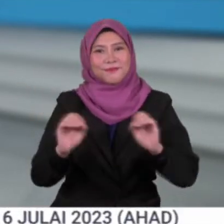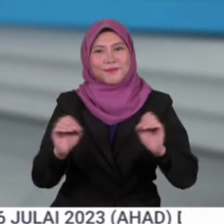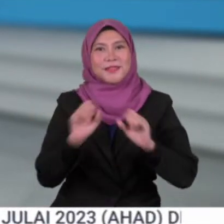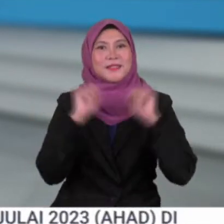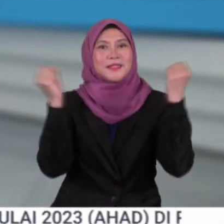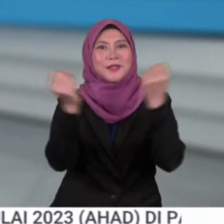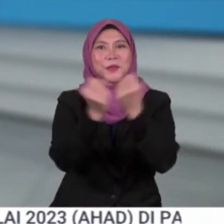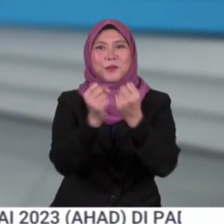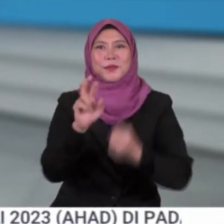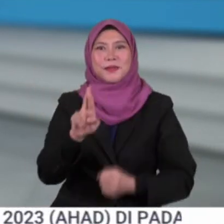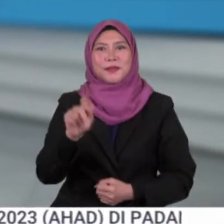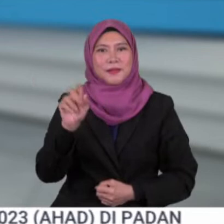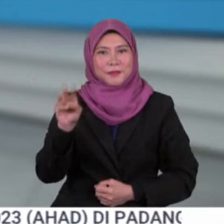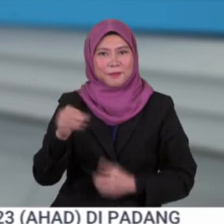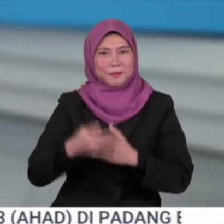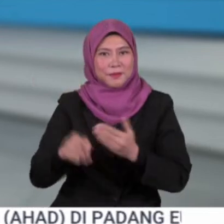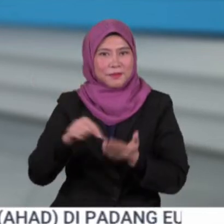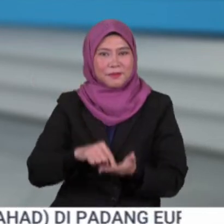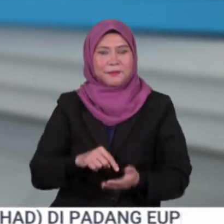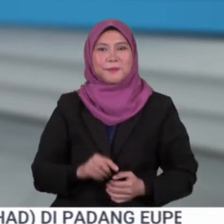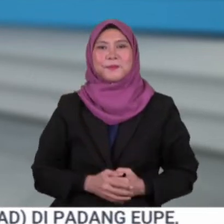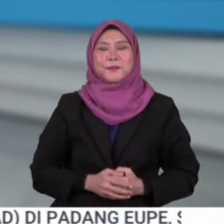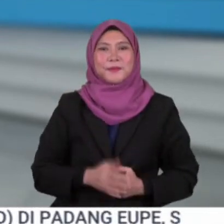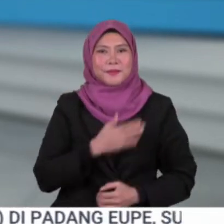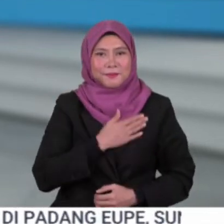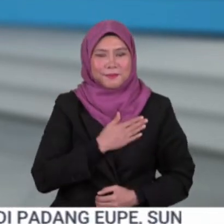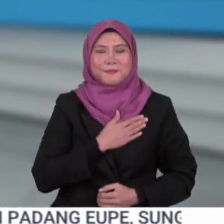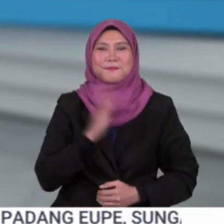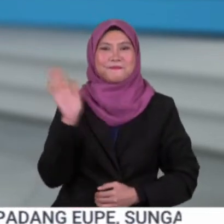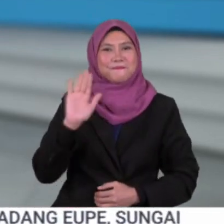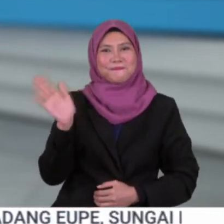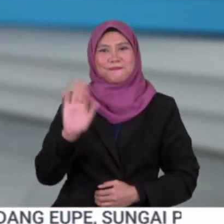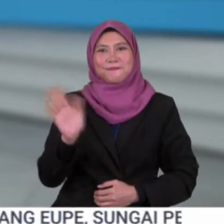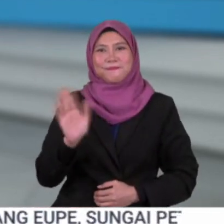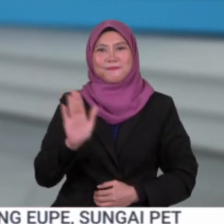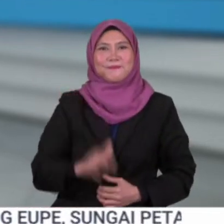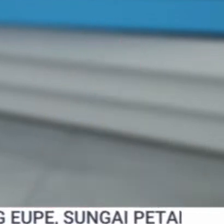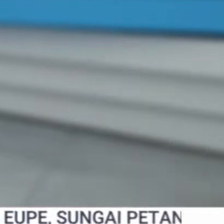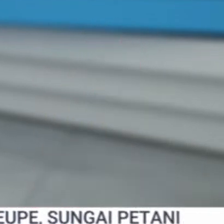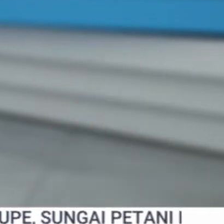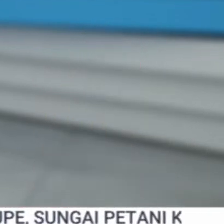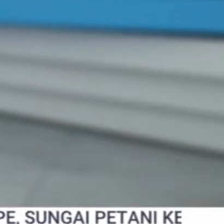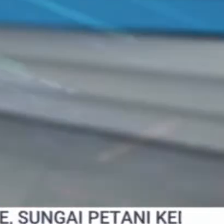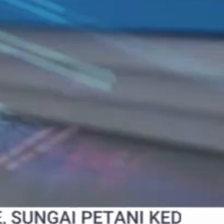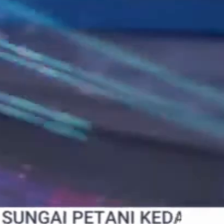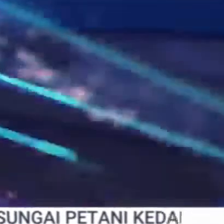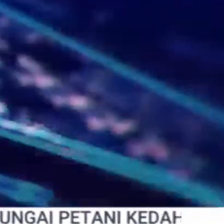Stadium RTM menyusul selepas ini. Saya Aisyah Yatim, salam sejahtera. Bye-bye.